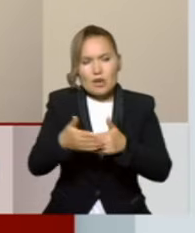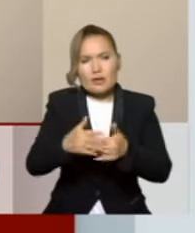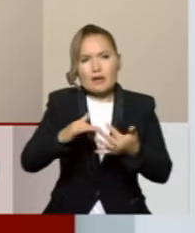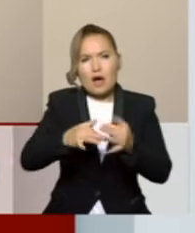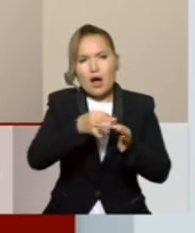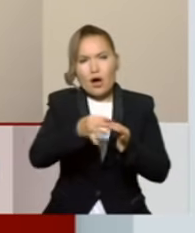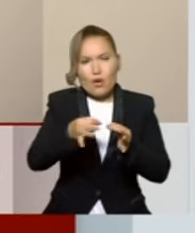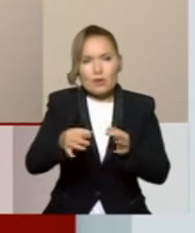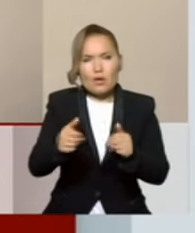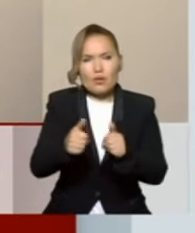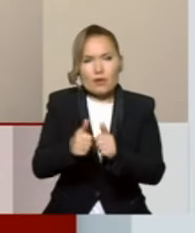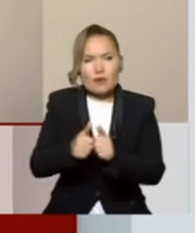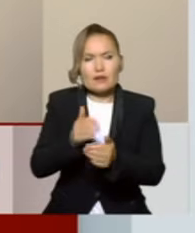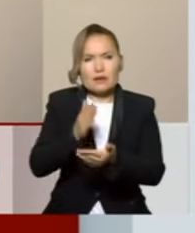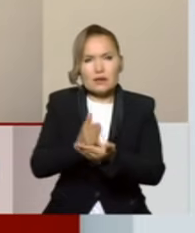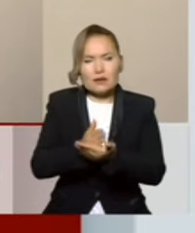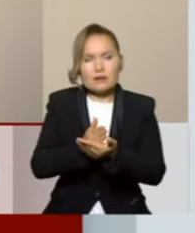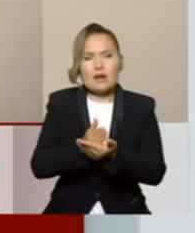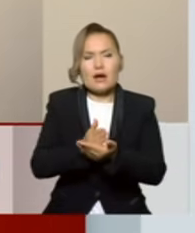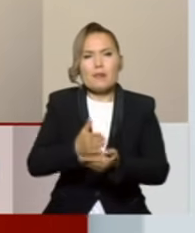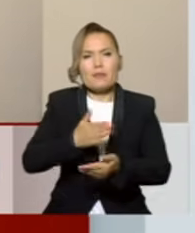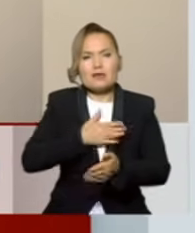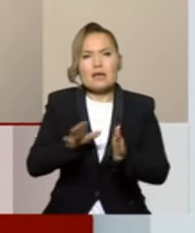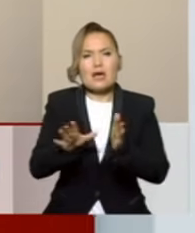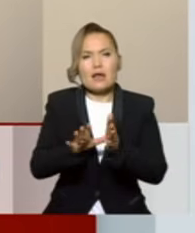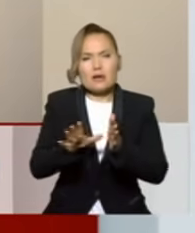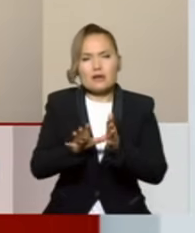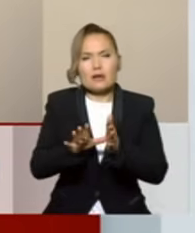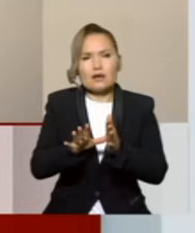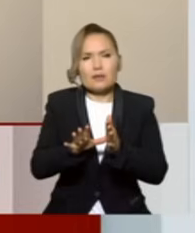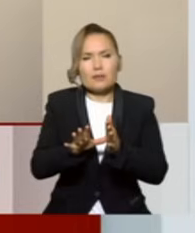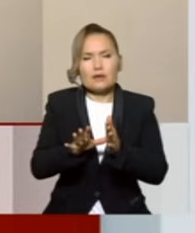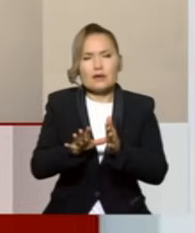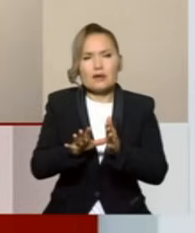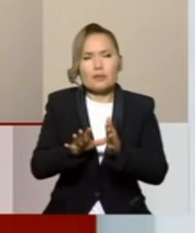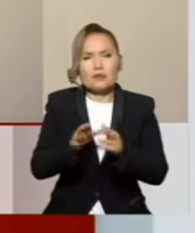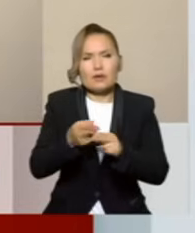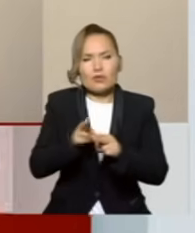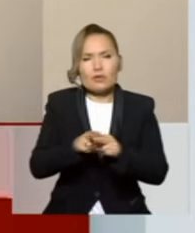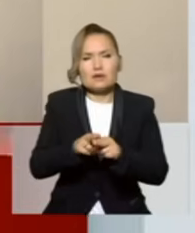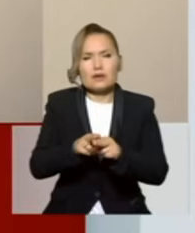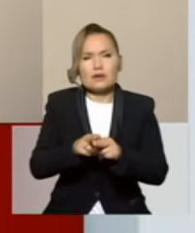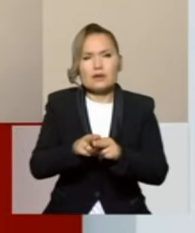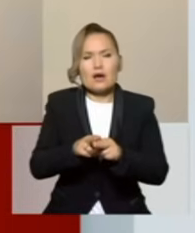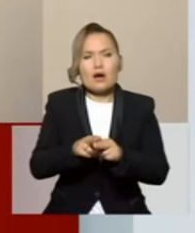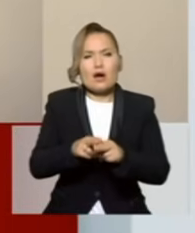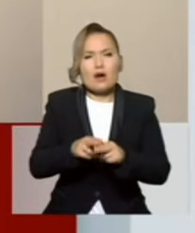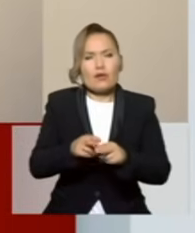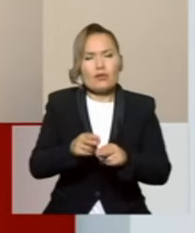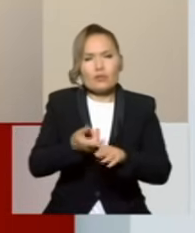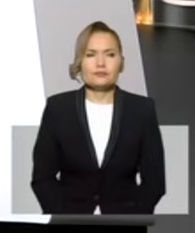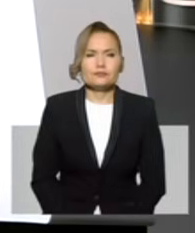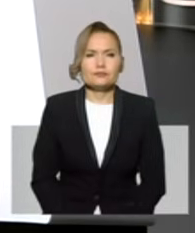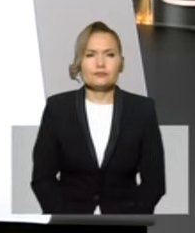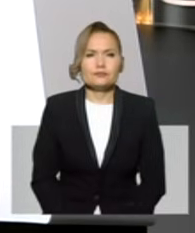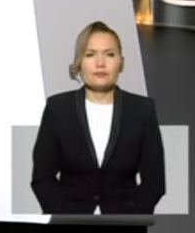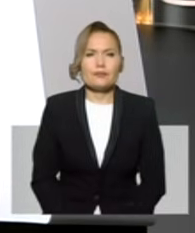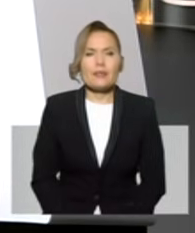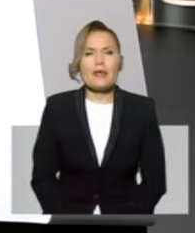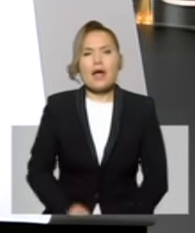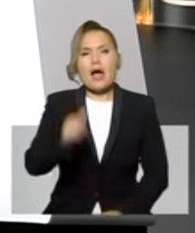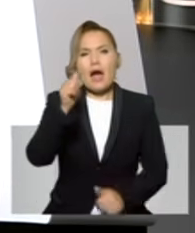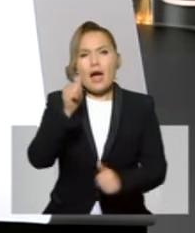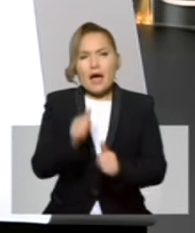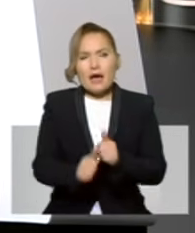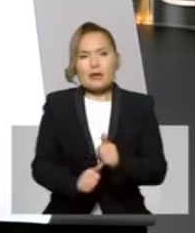орналасса, сол ғұрлым бізде электр қуатын электр сымдарында жоғалту коэффициенті сол ғұрлым аз болады. Кез